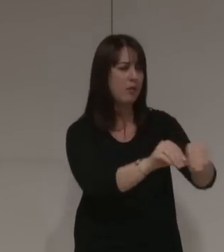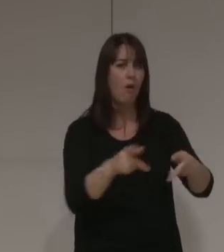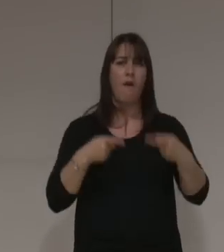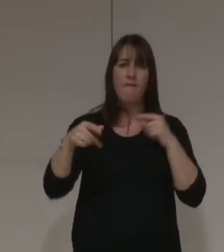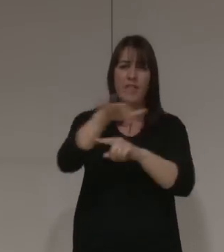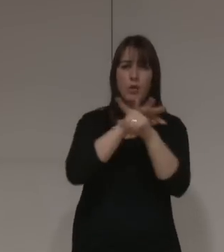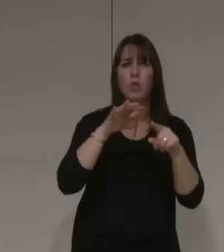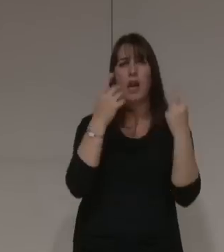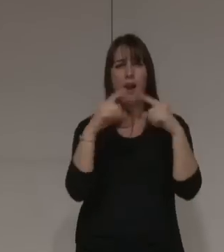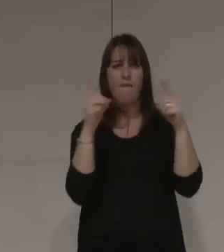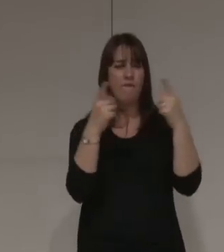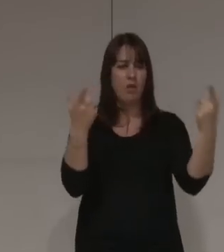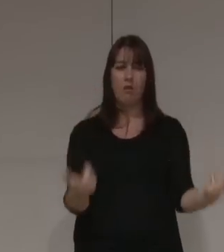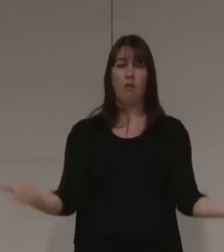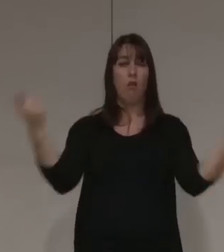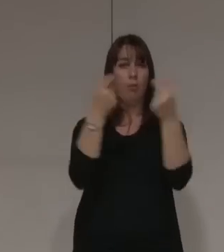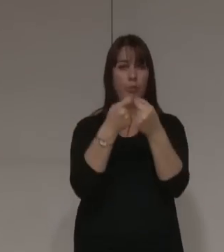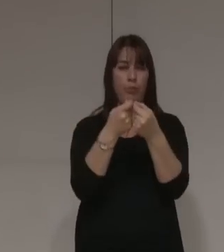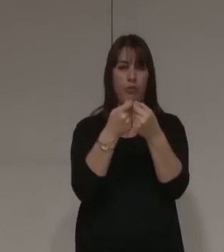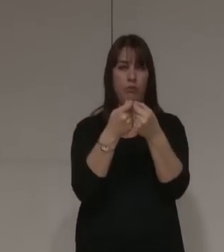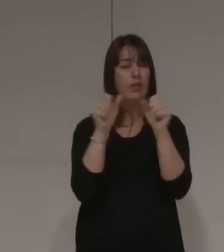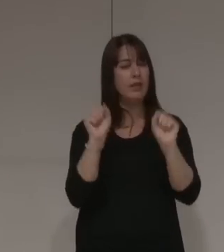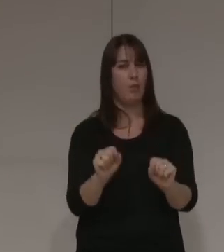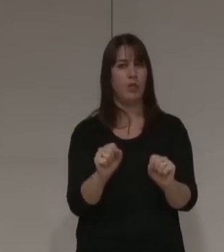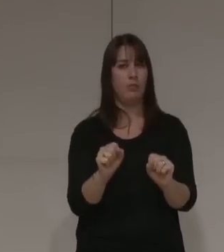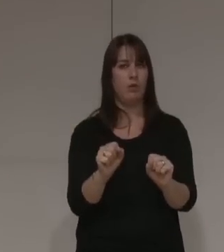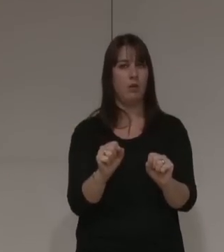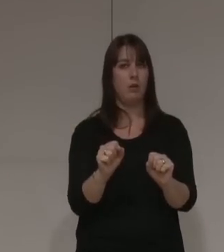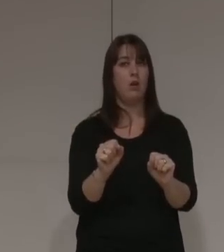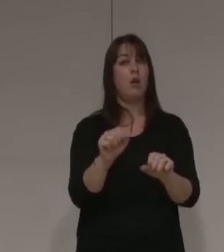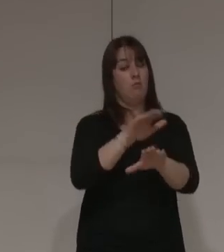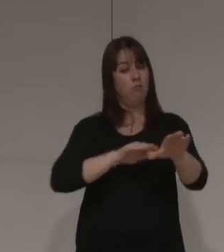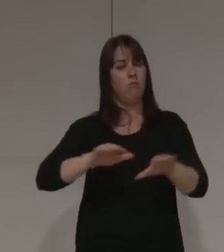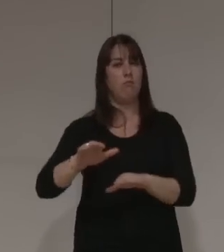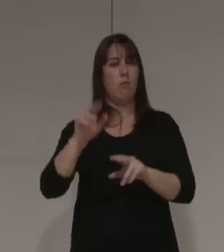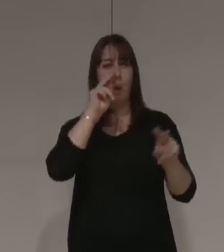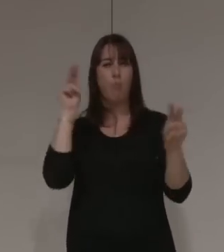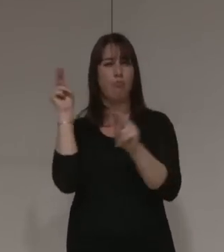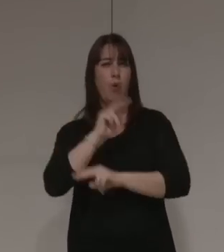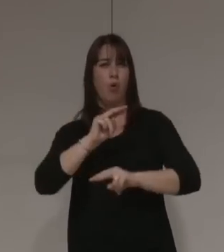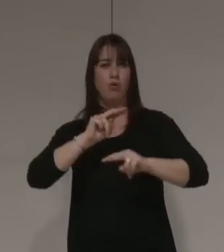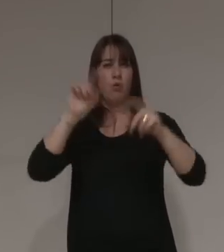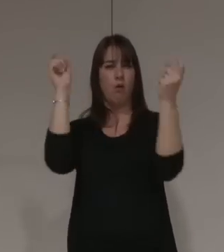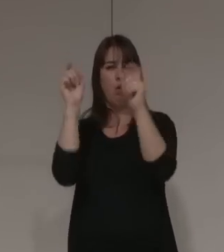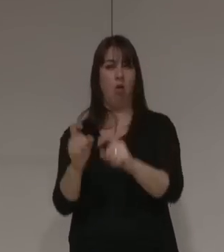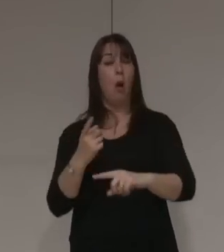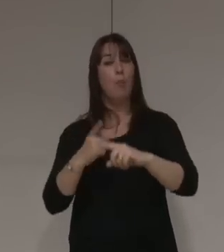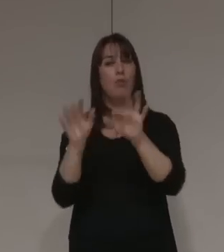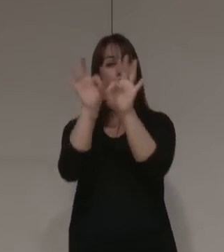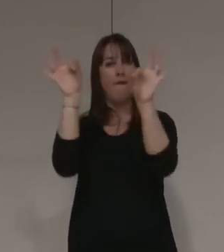ou festive tout en diminuant cette pollution lumineuse et la facture